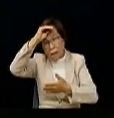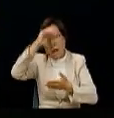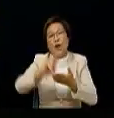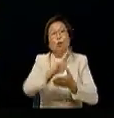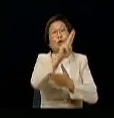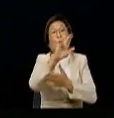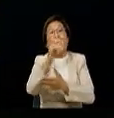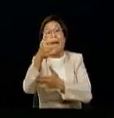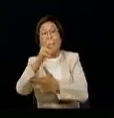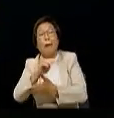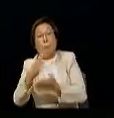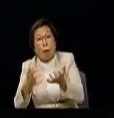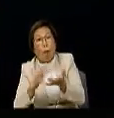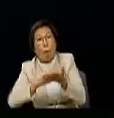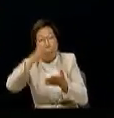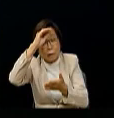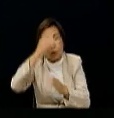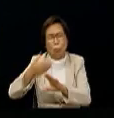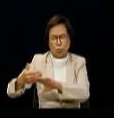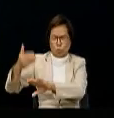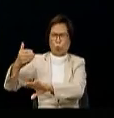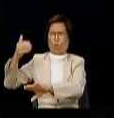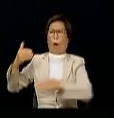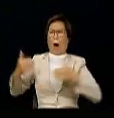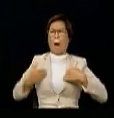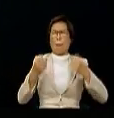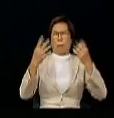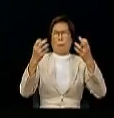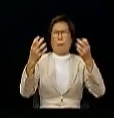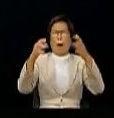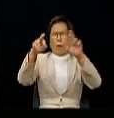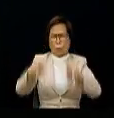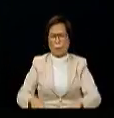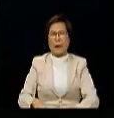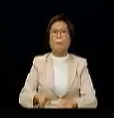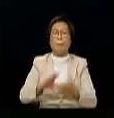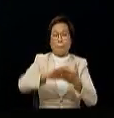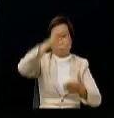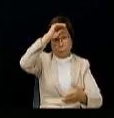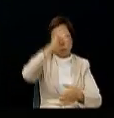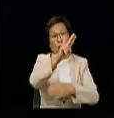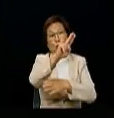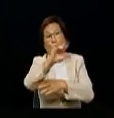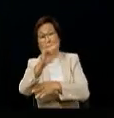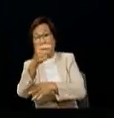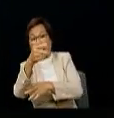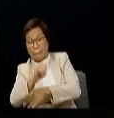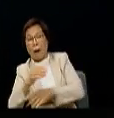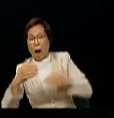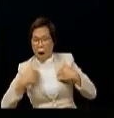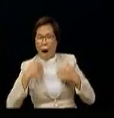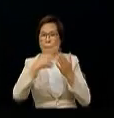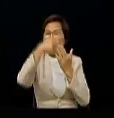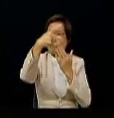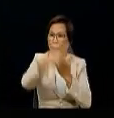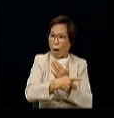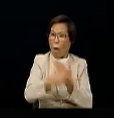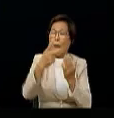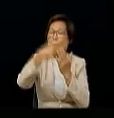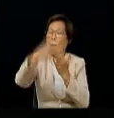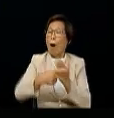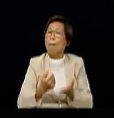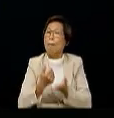ada bangsatnya sebelumnya pun ada beberapa ratus pada metode sana kemudian kita the program mtcp